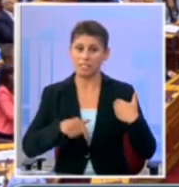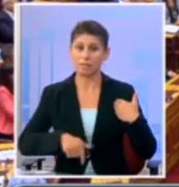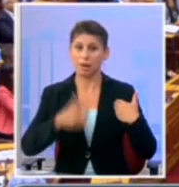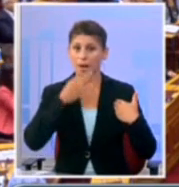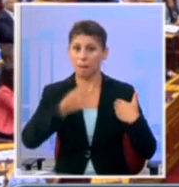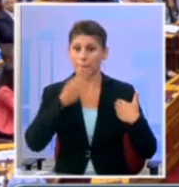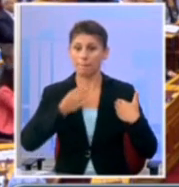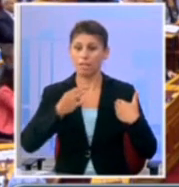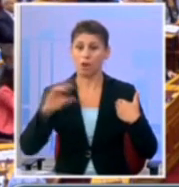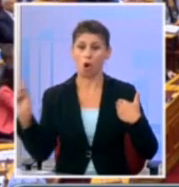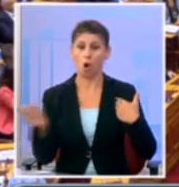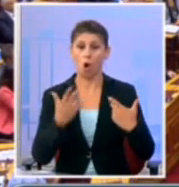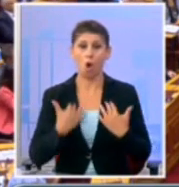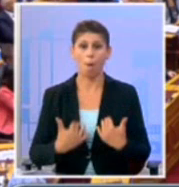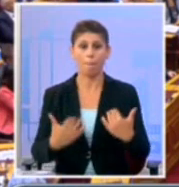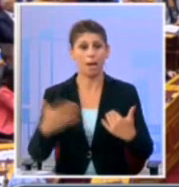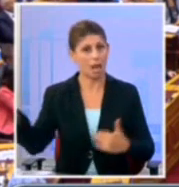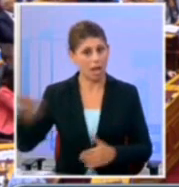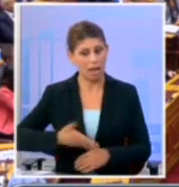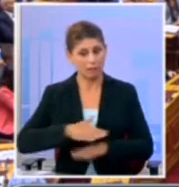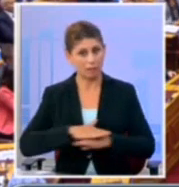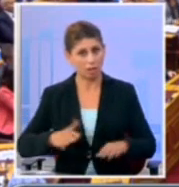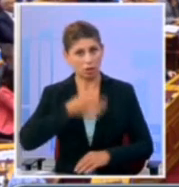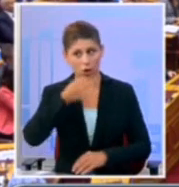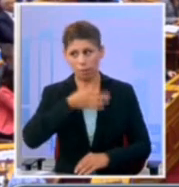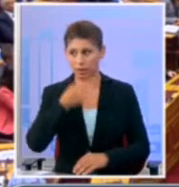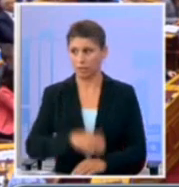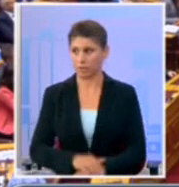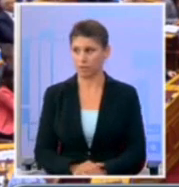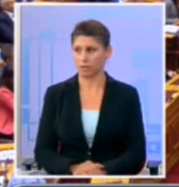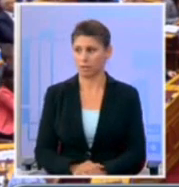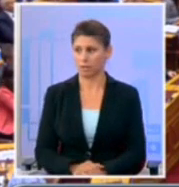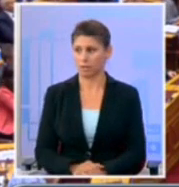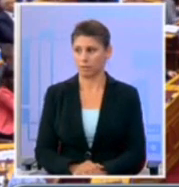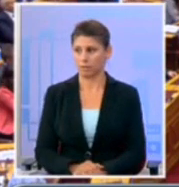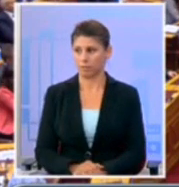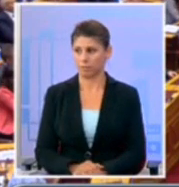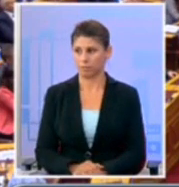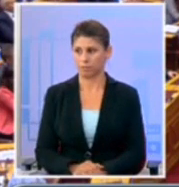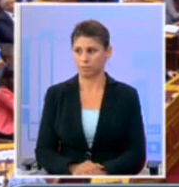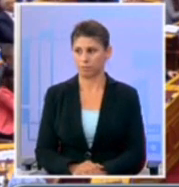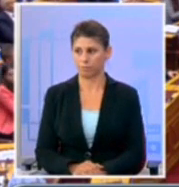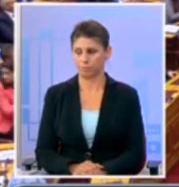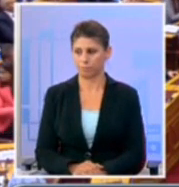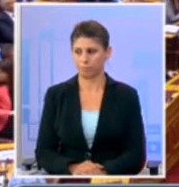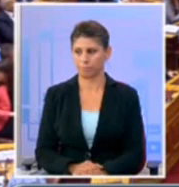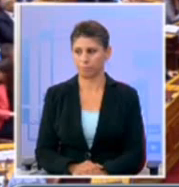σώμα, ελάτε να ολοκληρώσετε την ομιλία σας και παρακαλώ πολύ να αποφύγουμε τις εντάσεις.